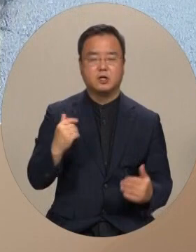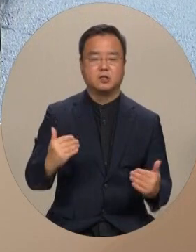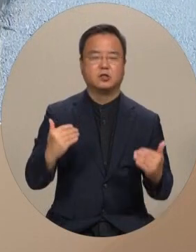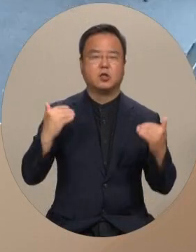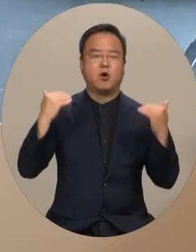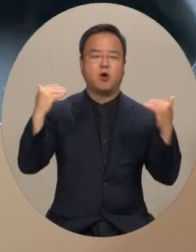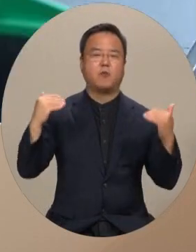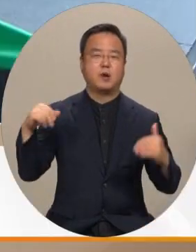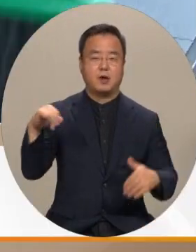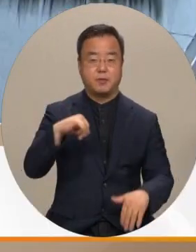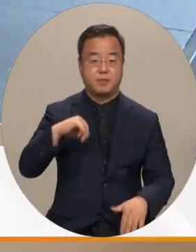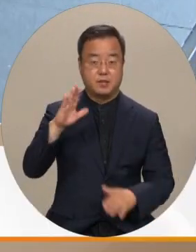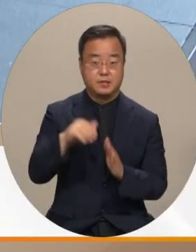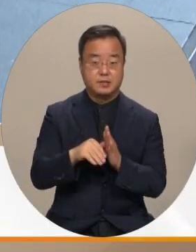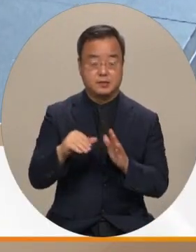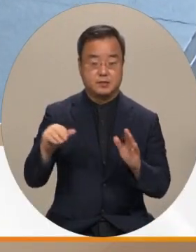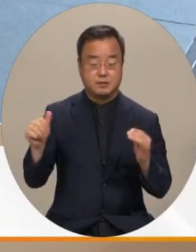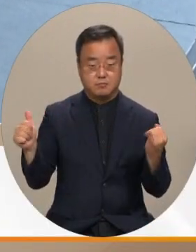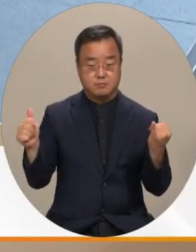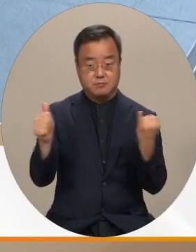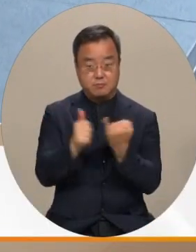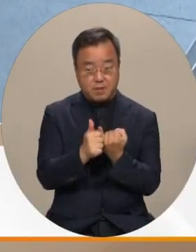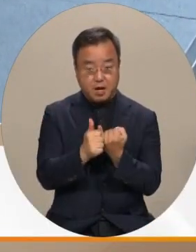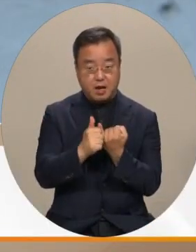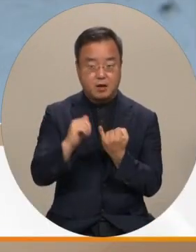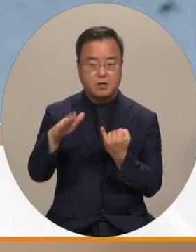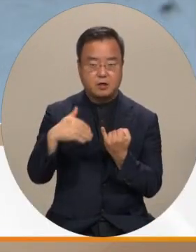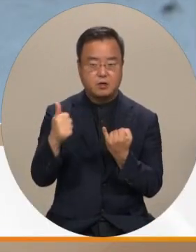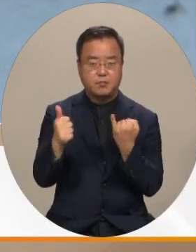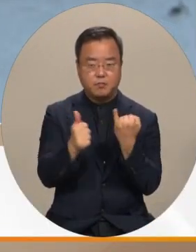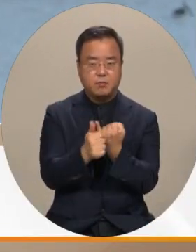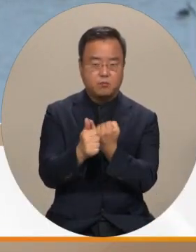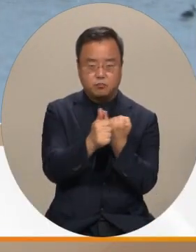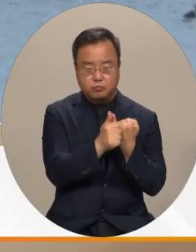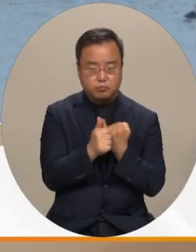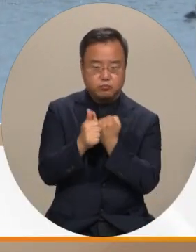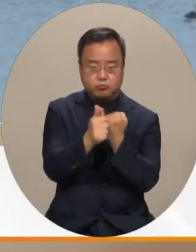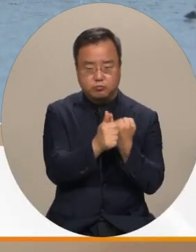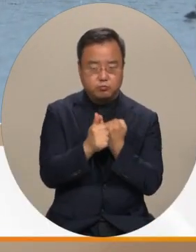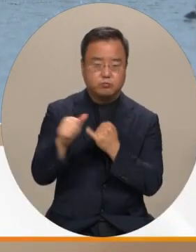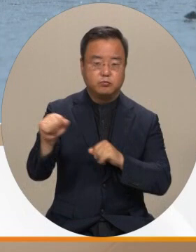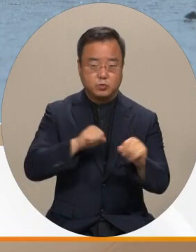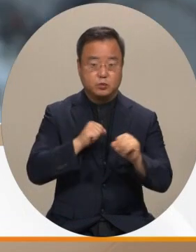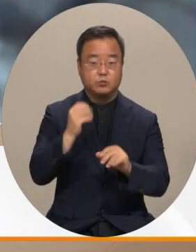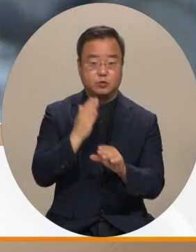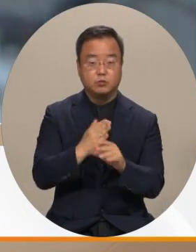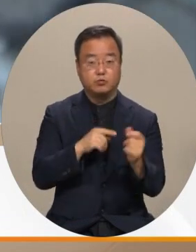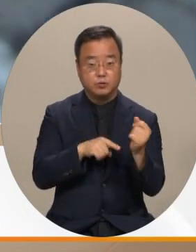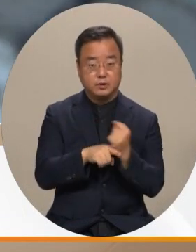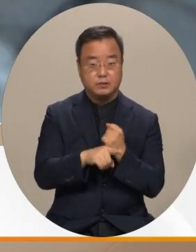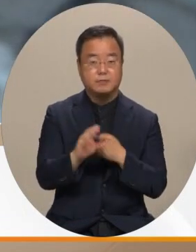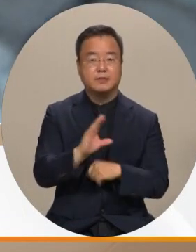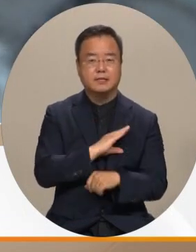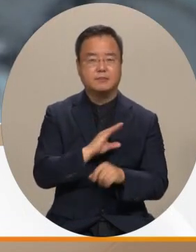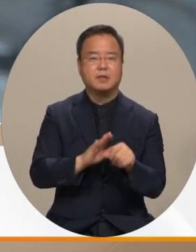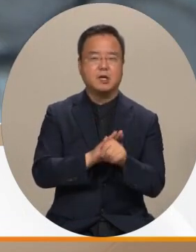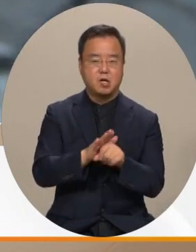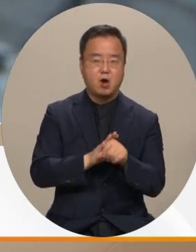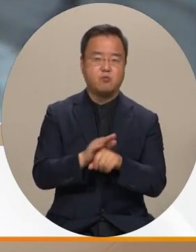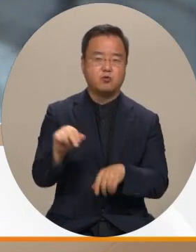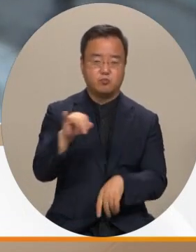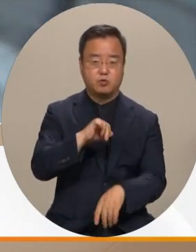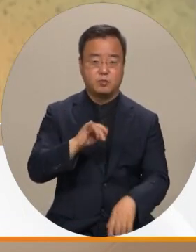되면 짝짓 비행을 하고이 짝짓기 후에 암수가 서로 계속 붙어서 활동을 하기 때문에 러브 버그라고 불리고 있습니다